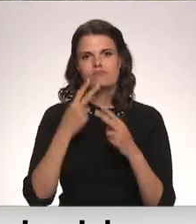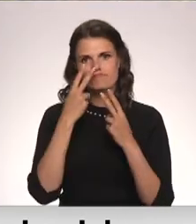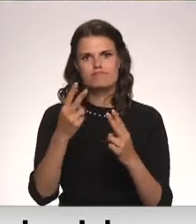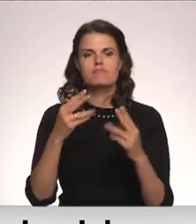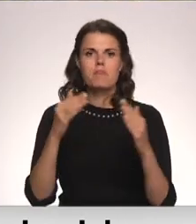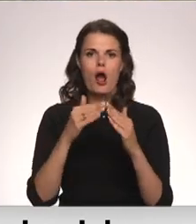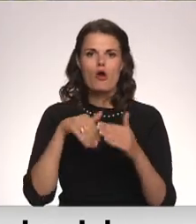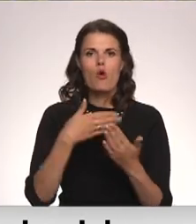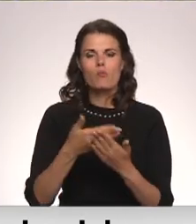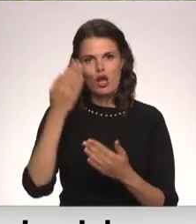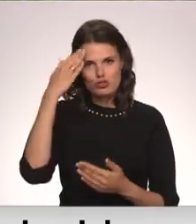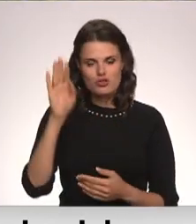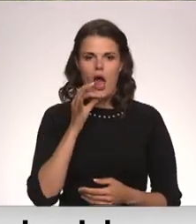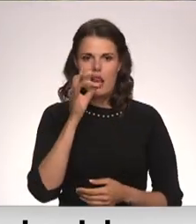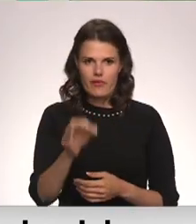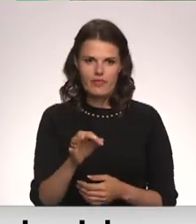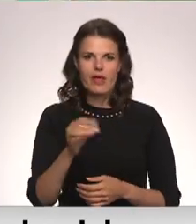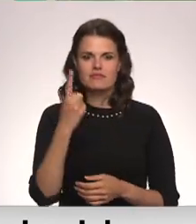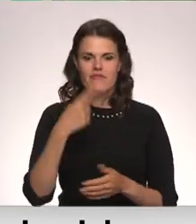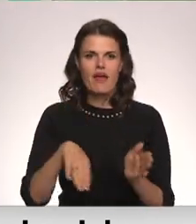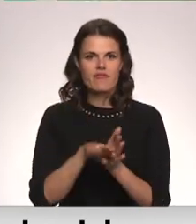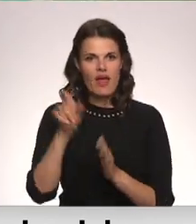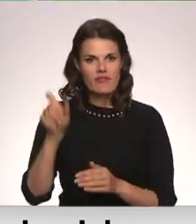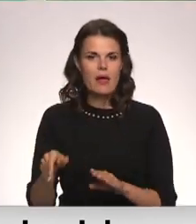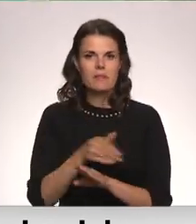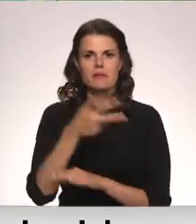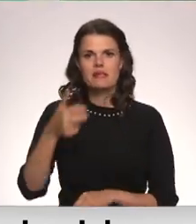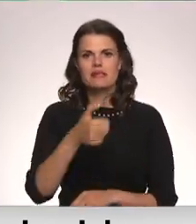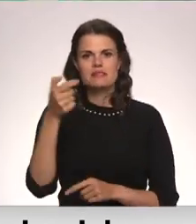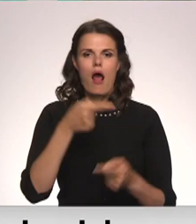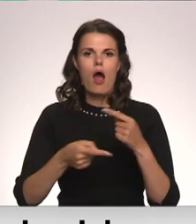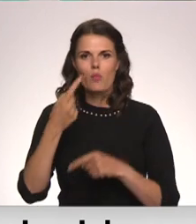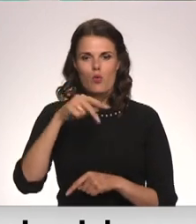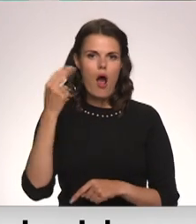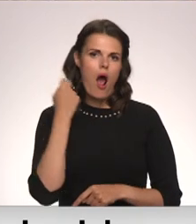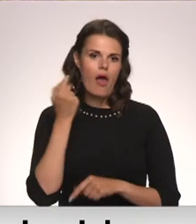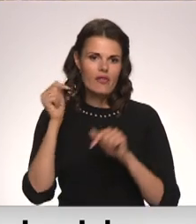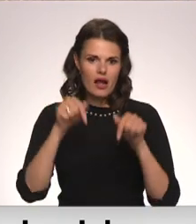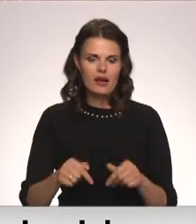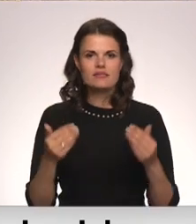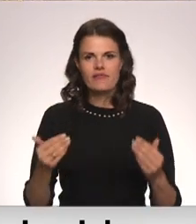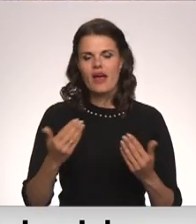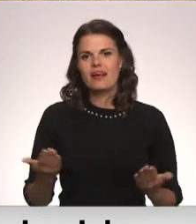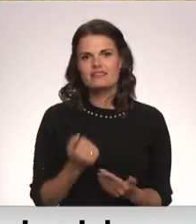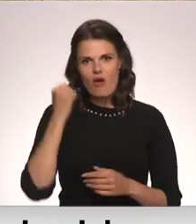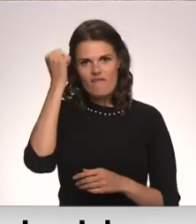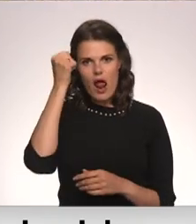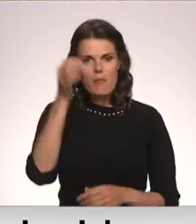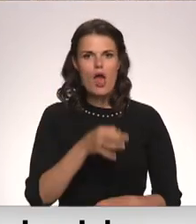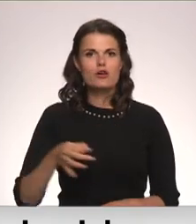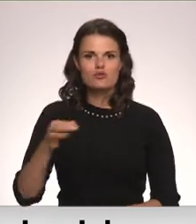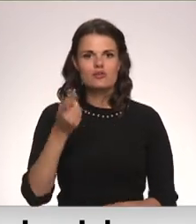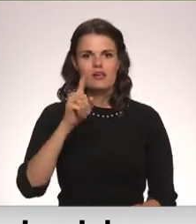RTV stāsta viena no tūras dalībniecēm. Pirms 3 gadiem atgriezušies no Lielbritānijas, šobrīd dzīvo Valmieras novada